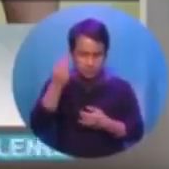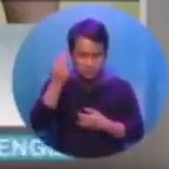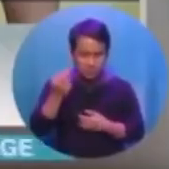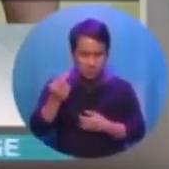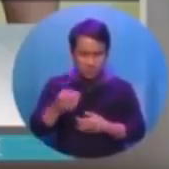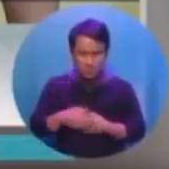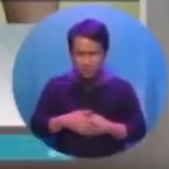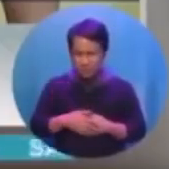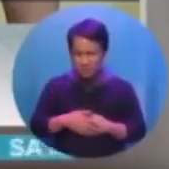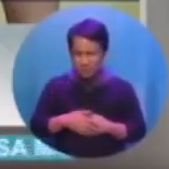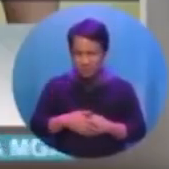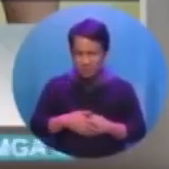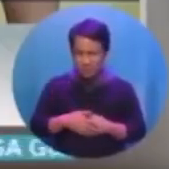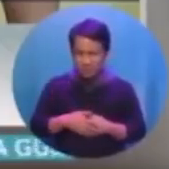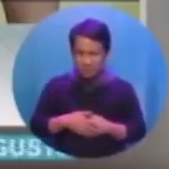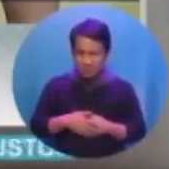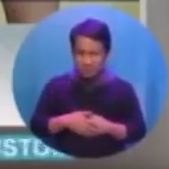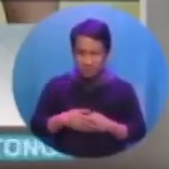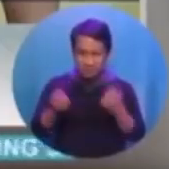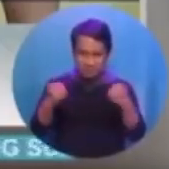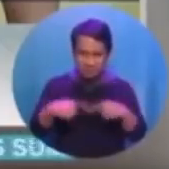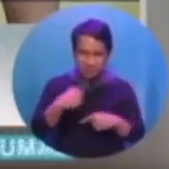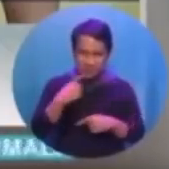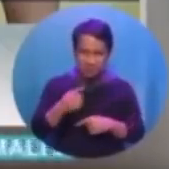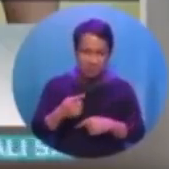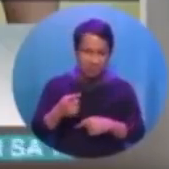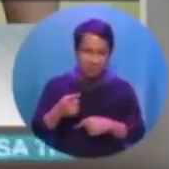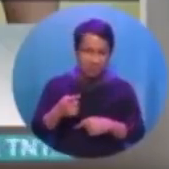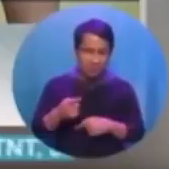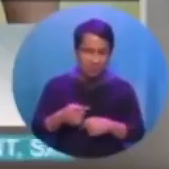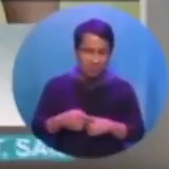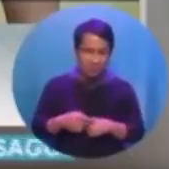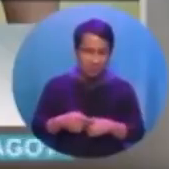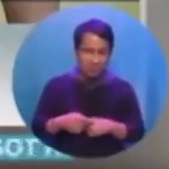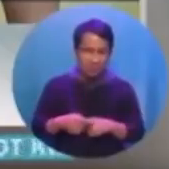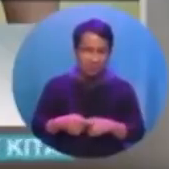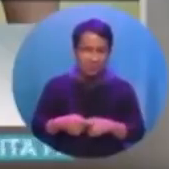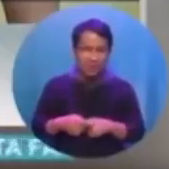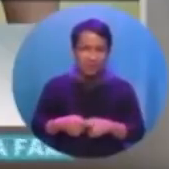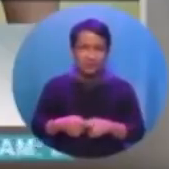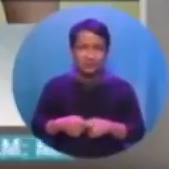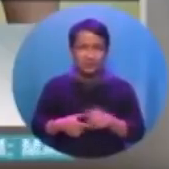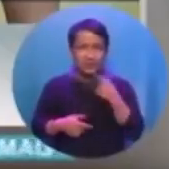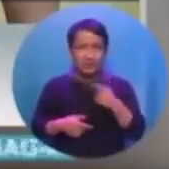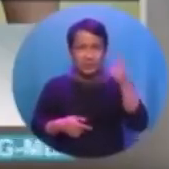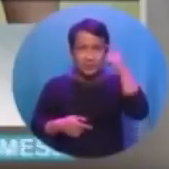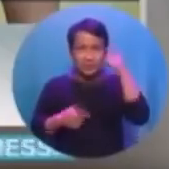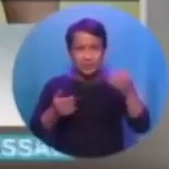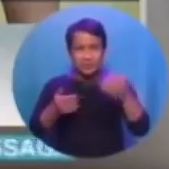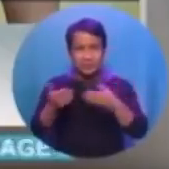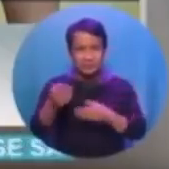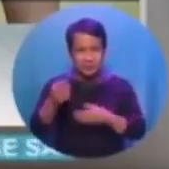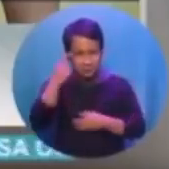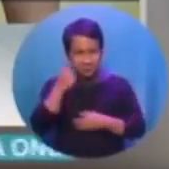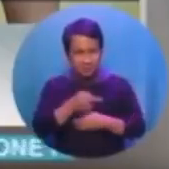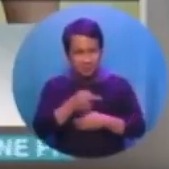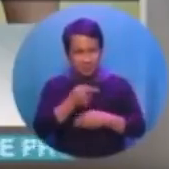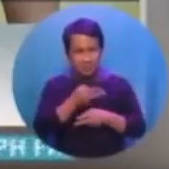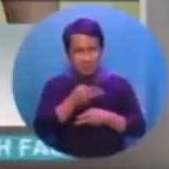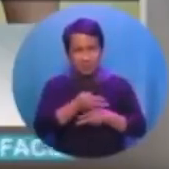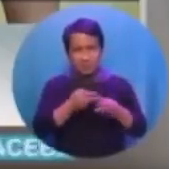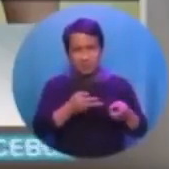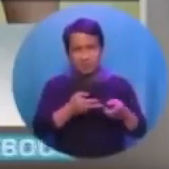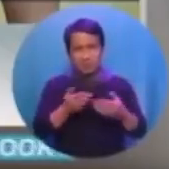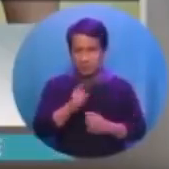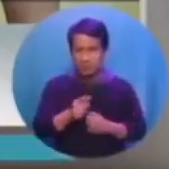maririnig masakitin niya, maririnig niya, ganito yung nangyari. Naisip mo ba yung Angel? Palagi mo sinasabi sa akin na iniisip mo palagi yung anak natin kapag